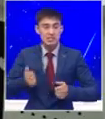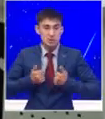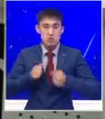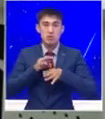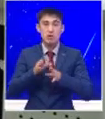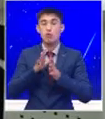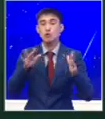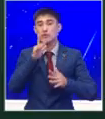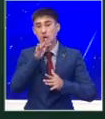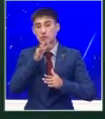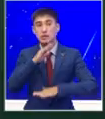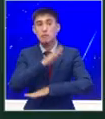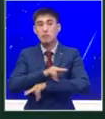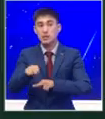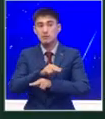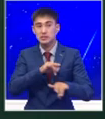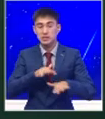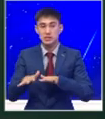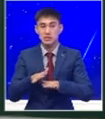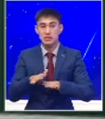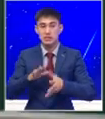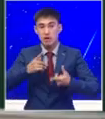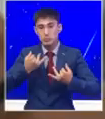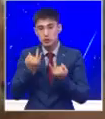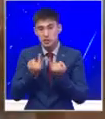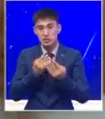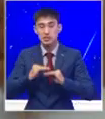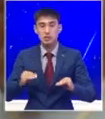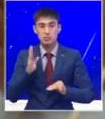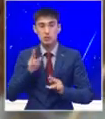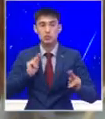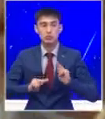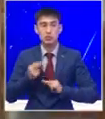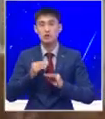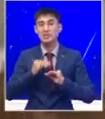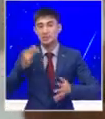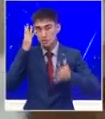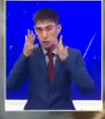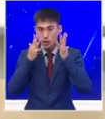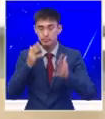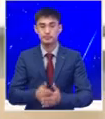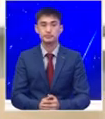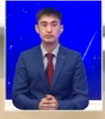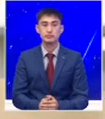проводить больше времени за преподавательской деятельностью и в общении с детьми быть учителям её детская